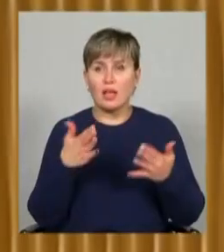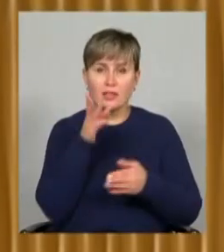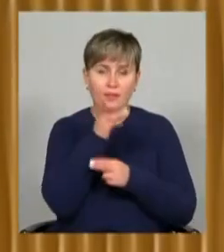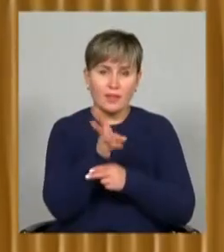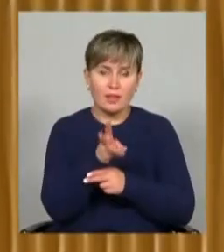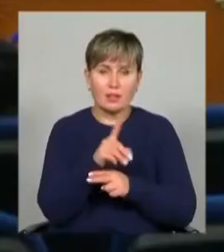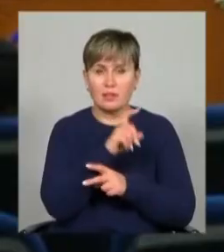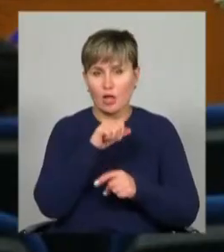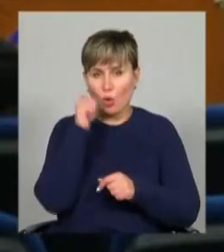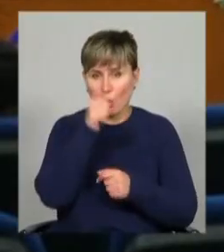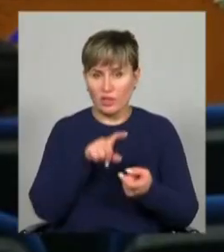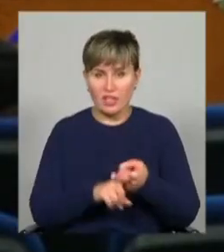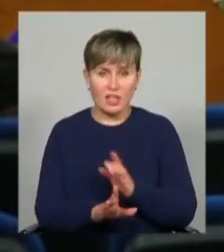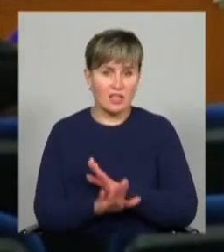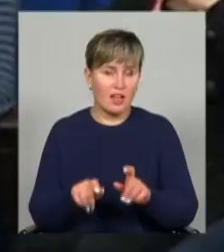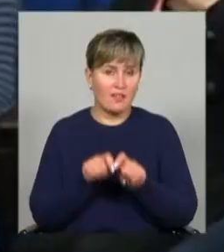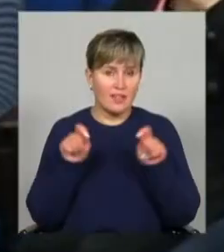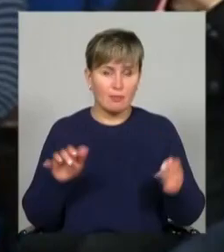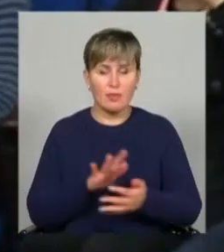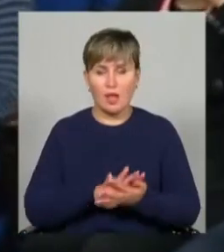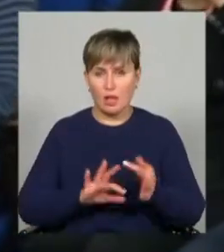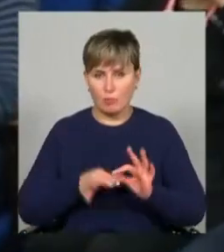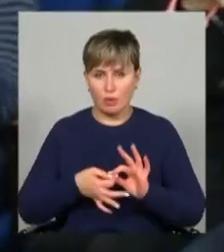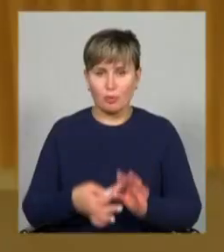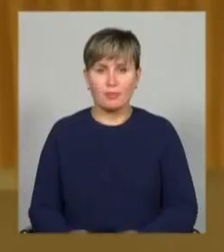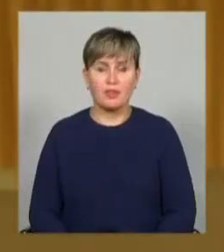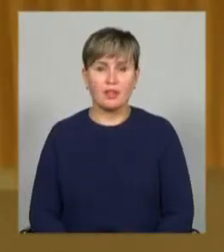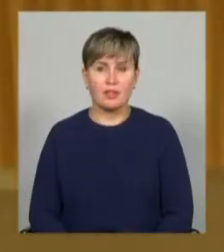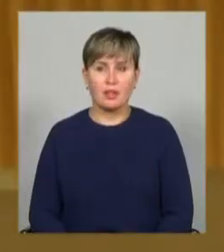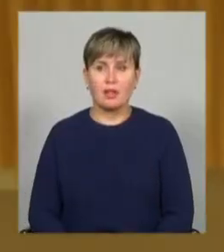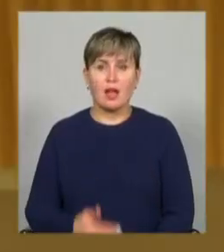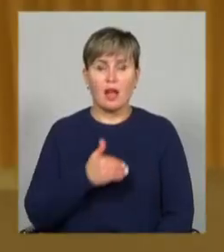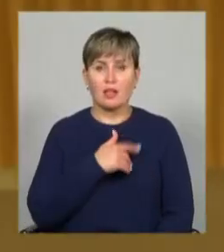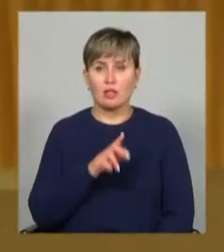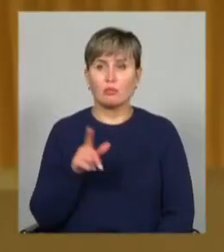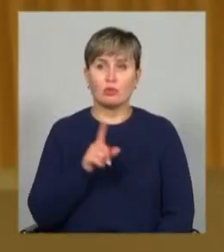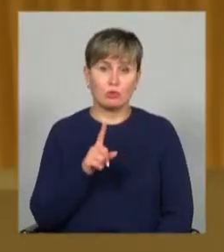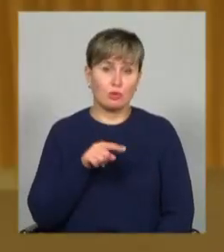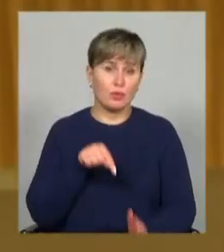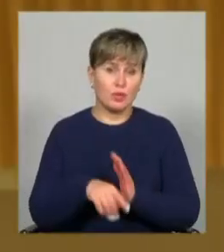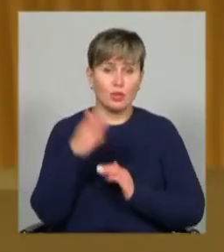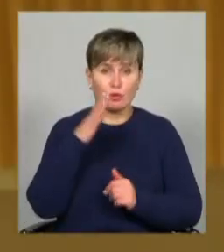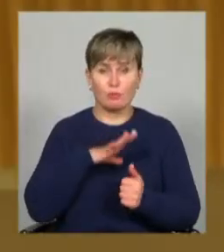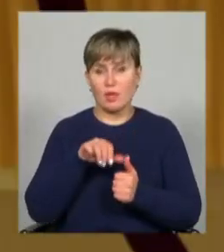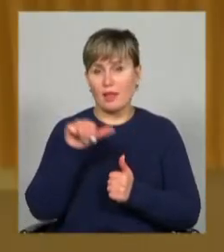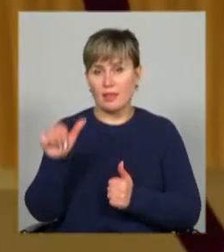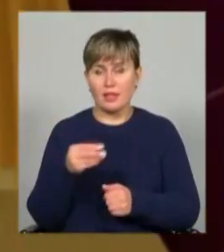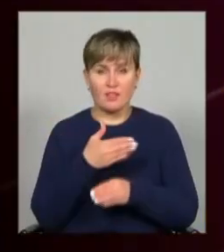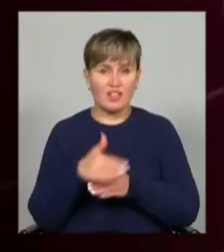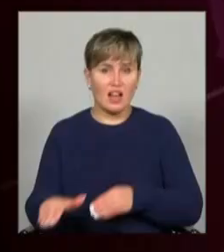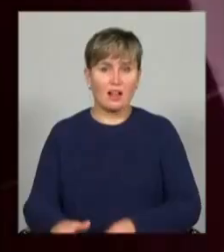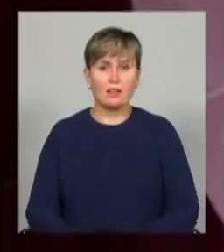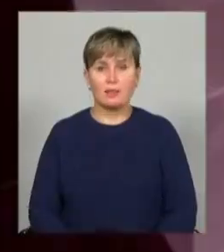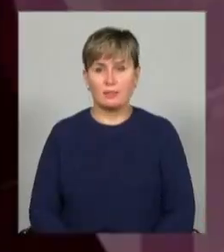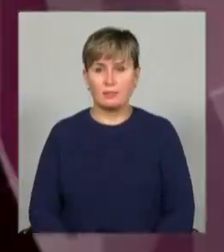Казахстане за годы независимости? Расскажем в этом выпуске. Хотел бы, чтобы фонд кино отдельные деньги выделял.